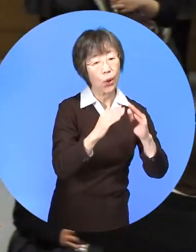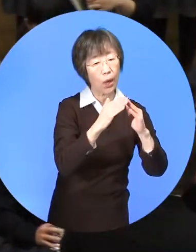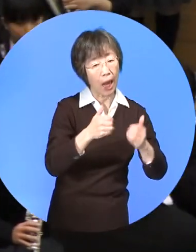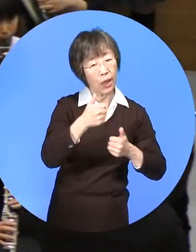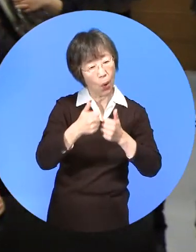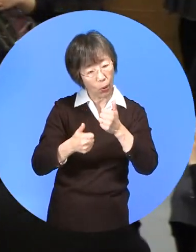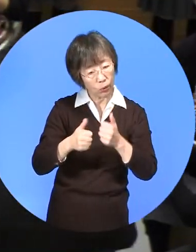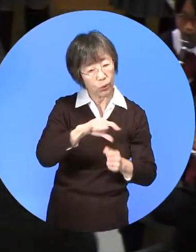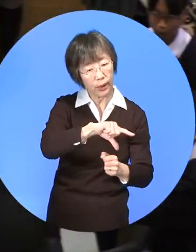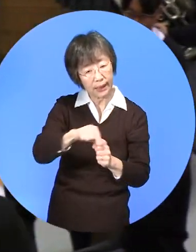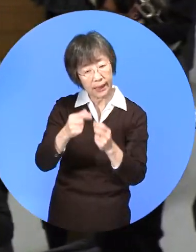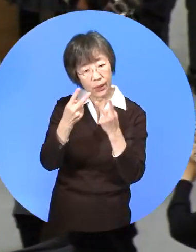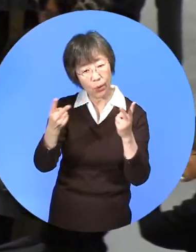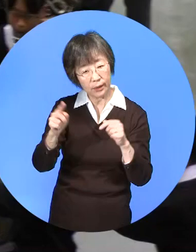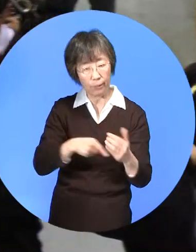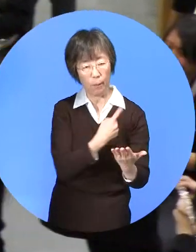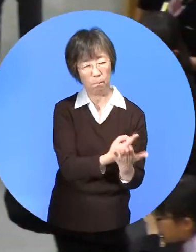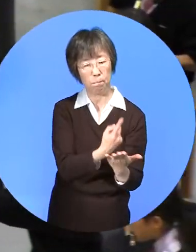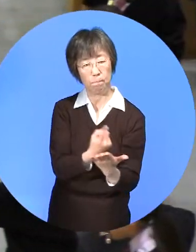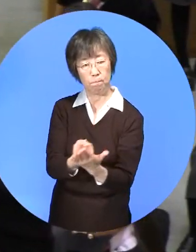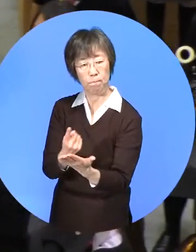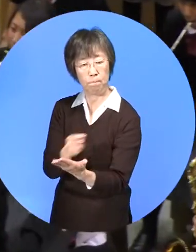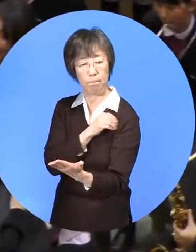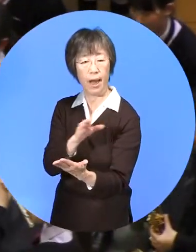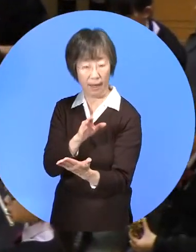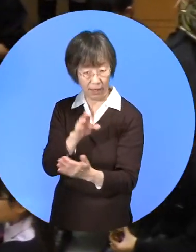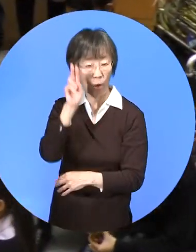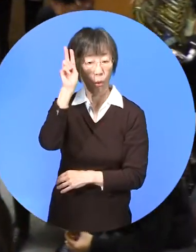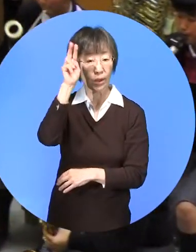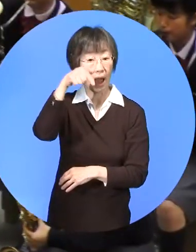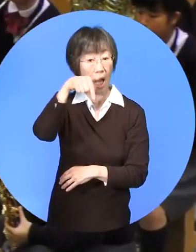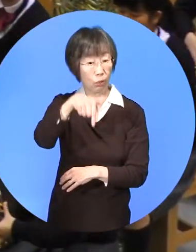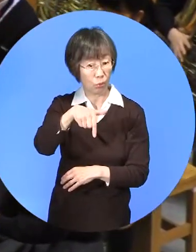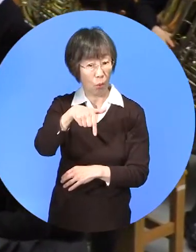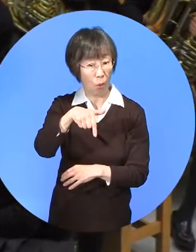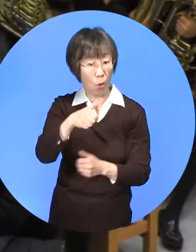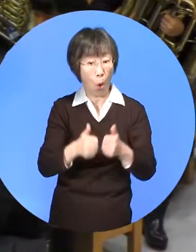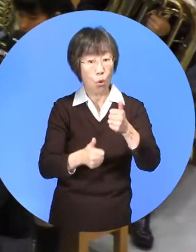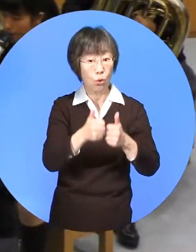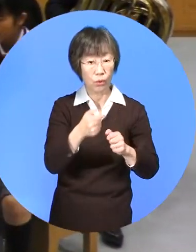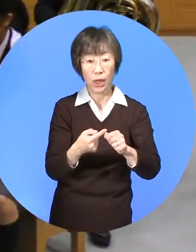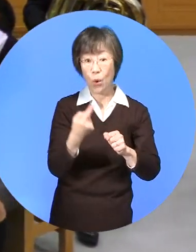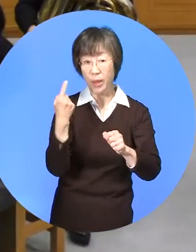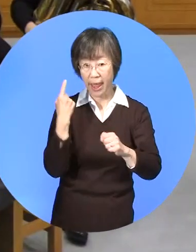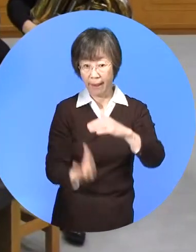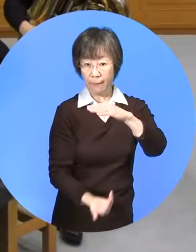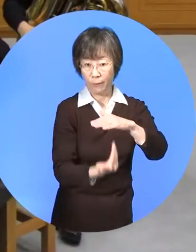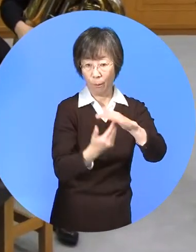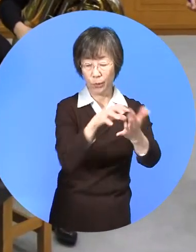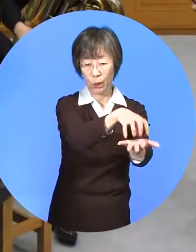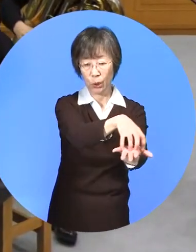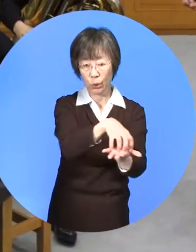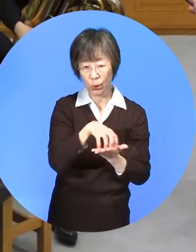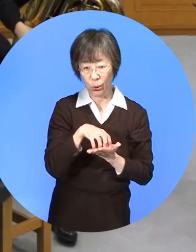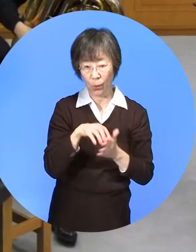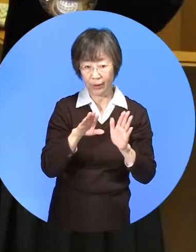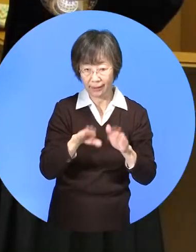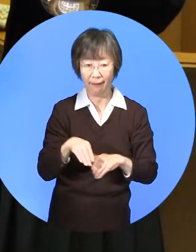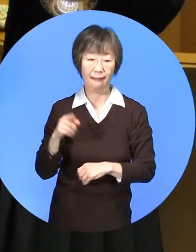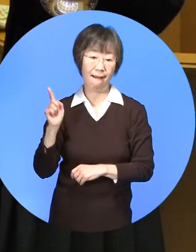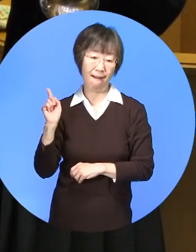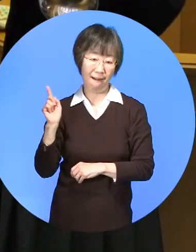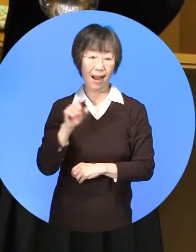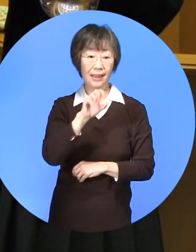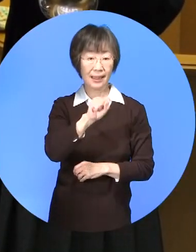、地域行事などでも数多く活動し、昨年大阪府の吹奏楽コンクールでも上位入賞を果た